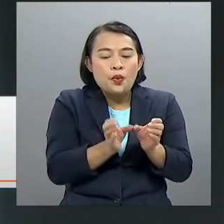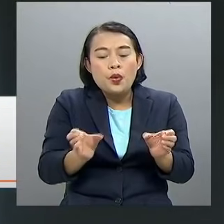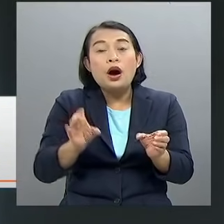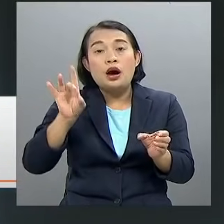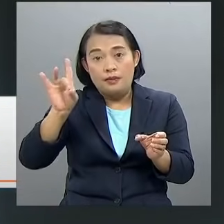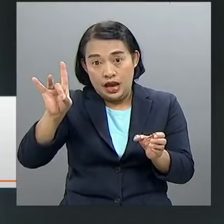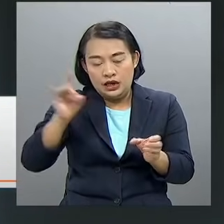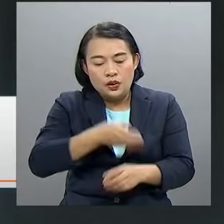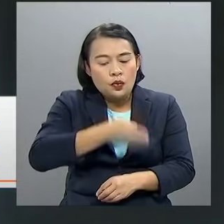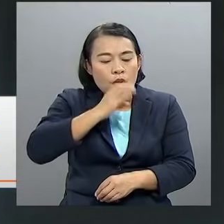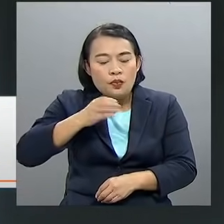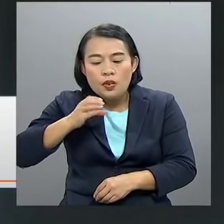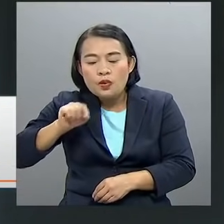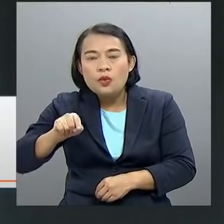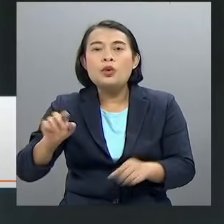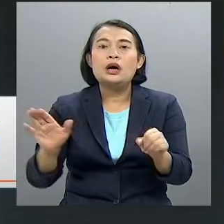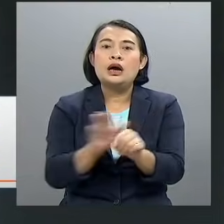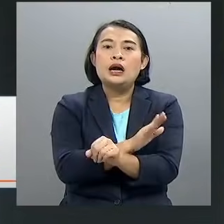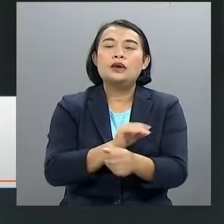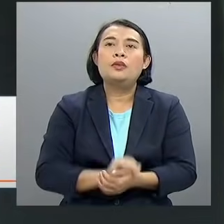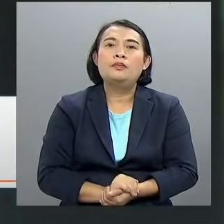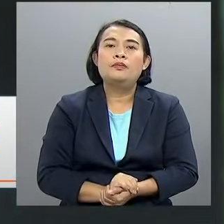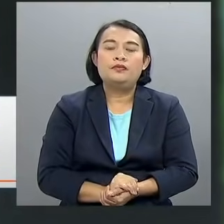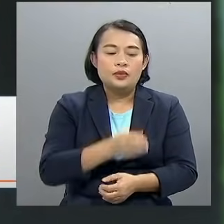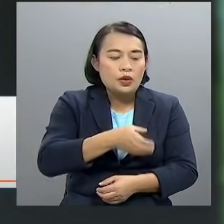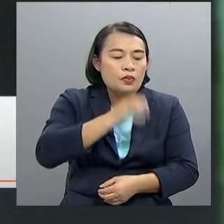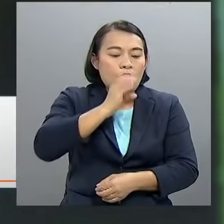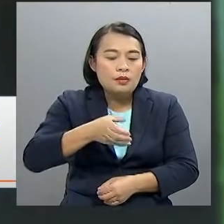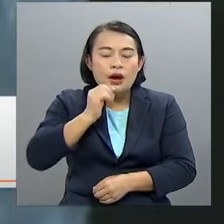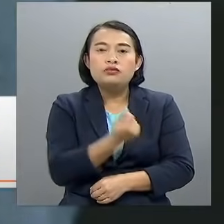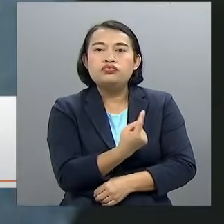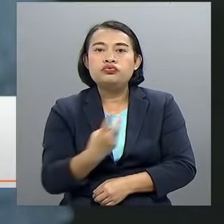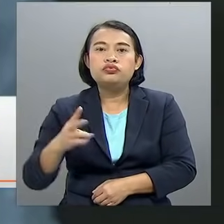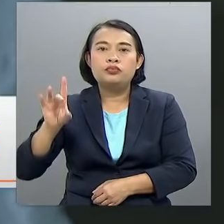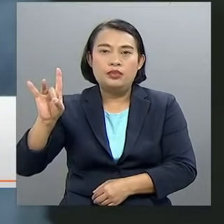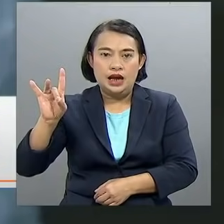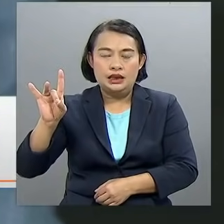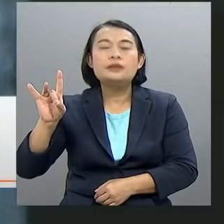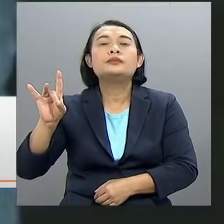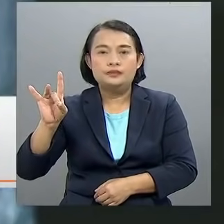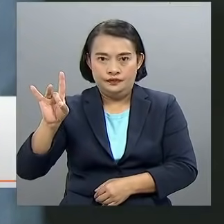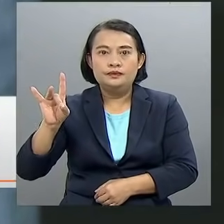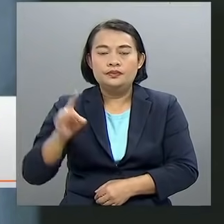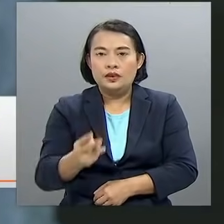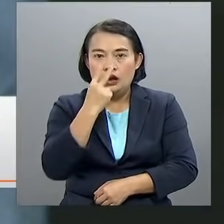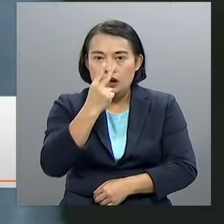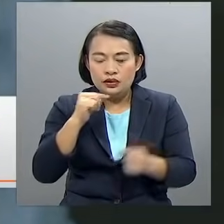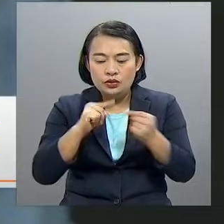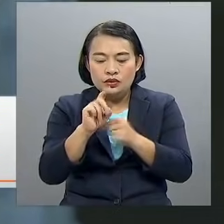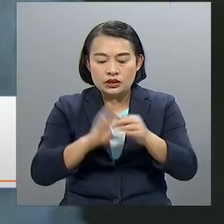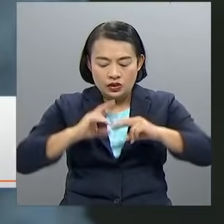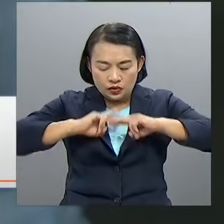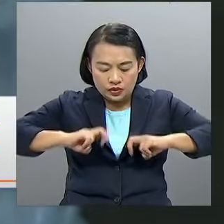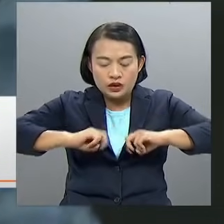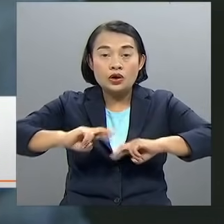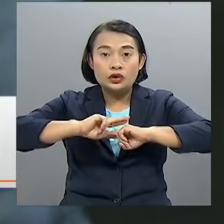ประมาณ 250ลิตรนะครับดื่มให้ได้แนทแก้วนะเช็คจากน้ำหนักของตัวท่านเองได้นะครับแล้วมันสังเกตตัวเองครับถ้าเค้ารับประทานอาหารเซ็ต